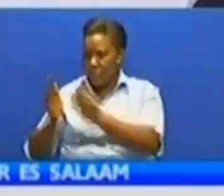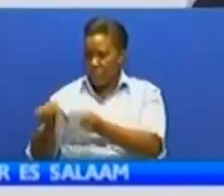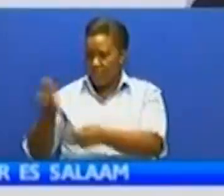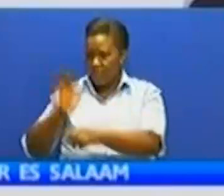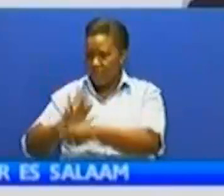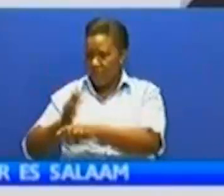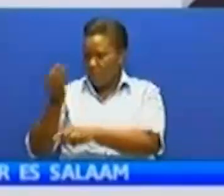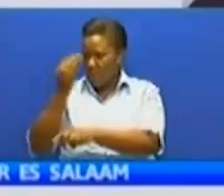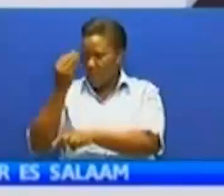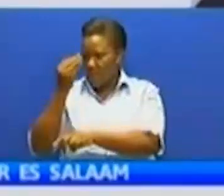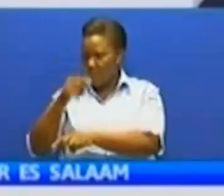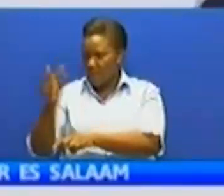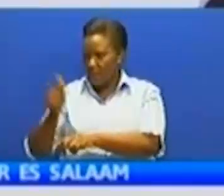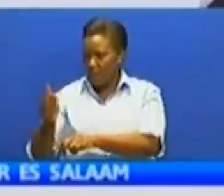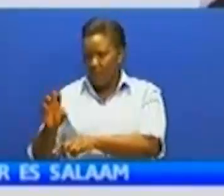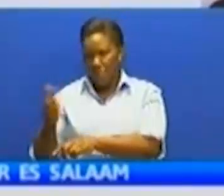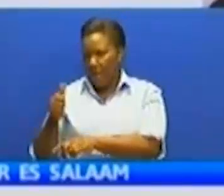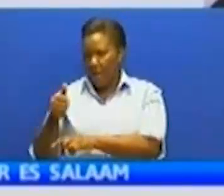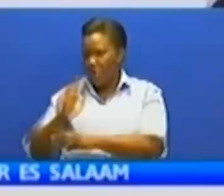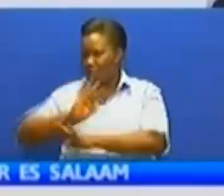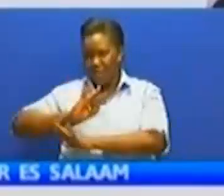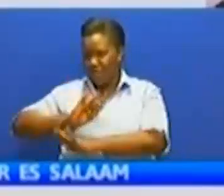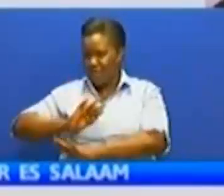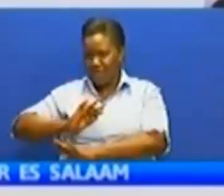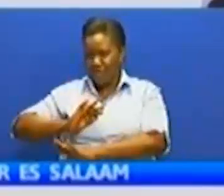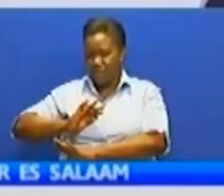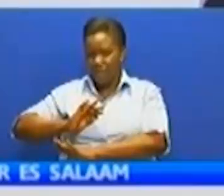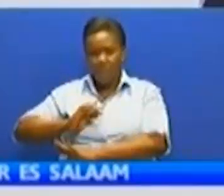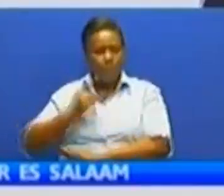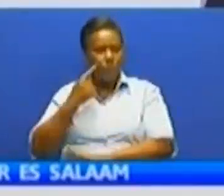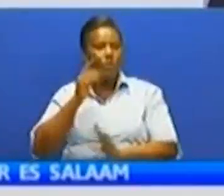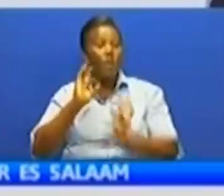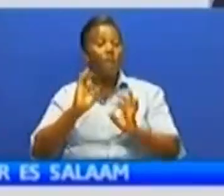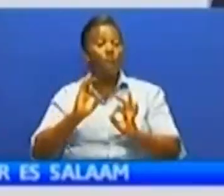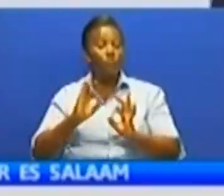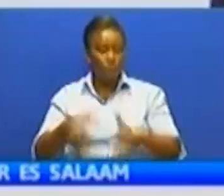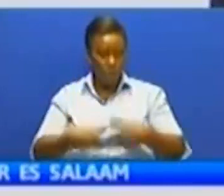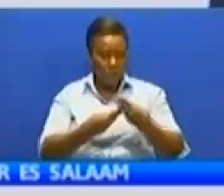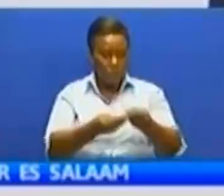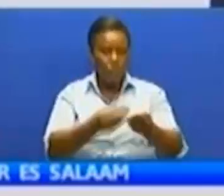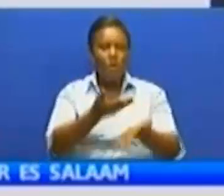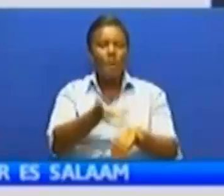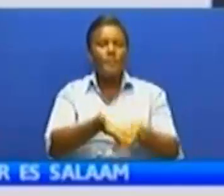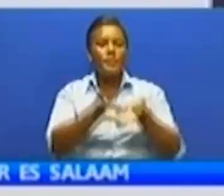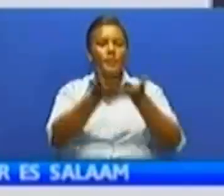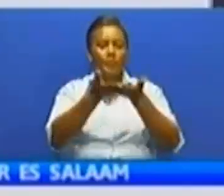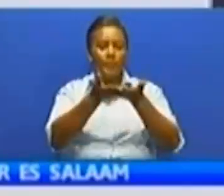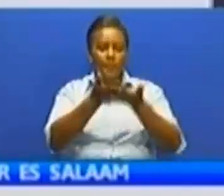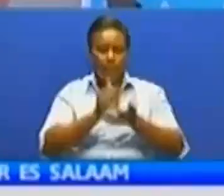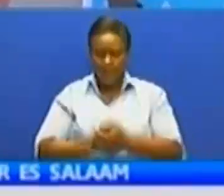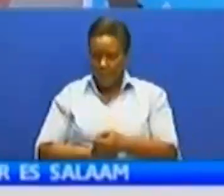bado iko chini. Ndio maana tukalazimika kutoa msaada kama huu na tutaendelea kutoa msaada.